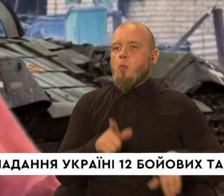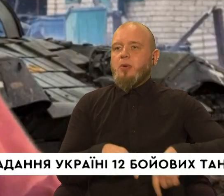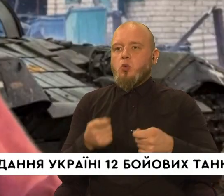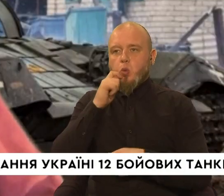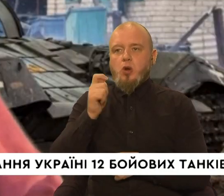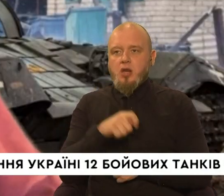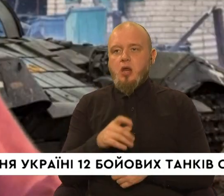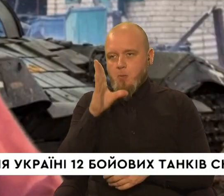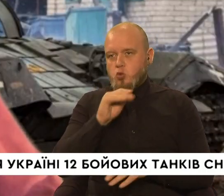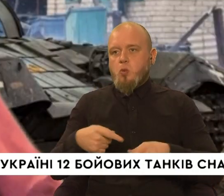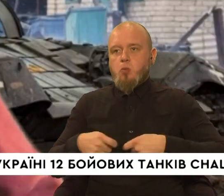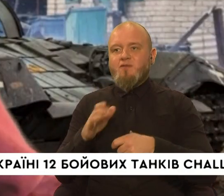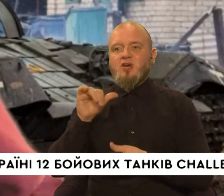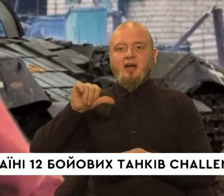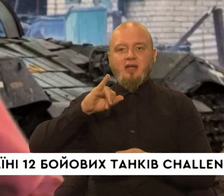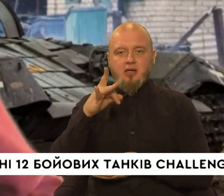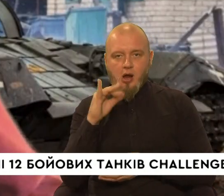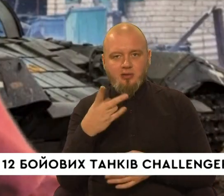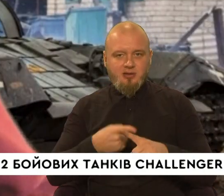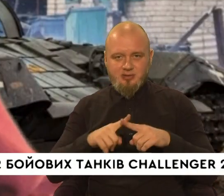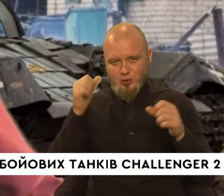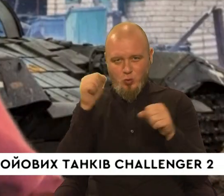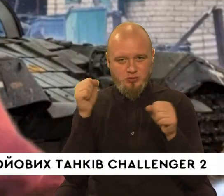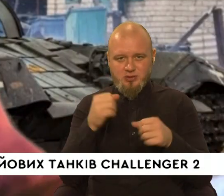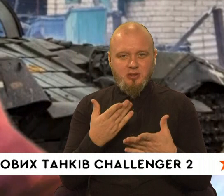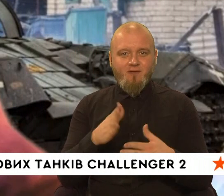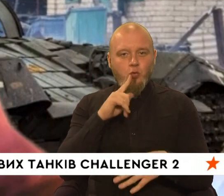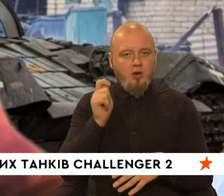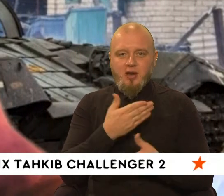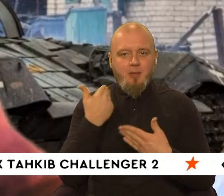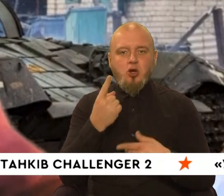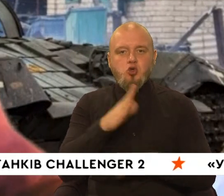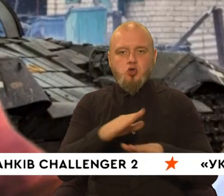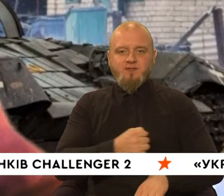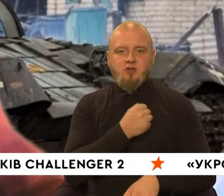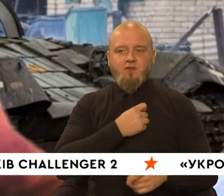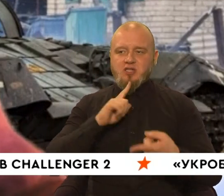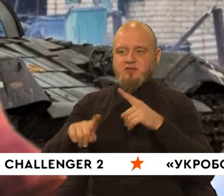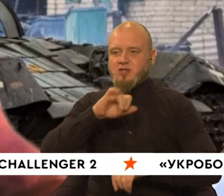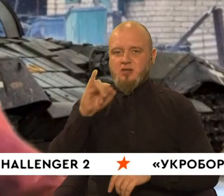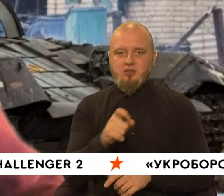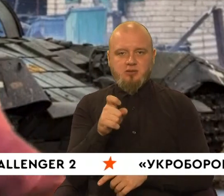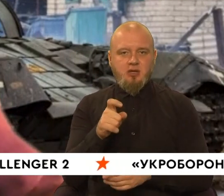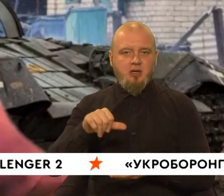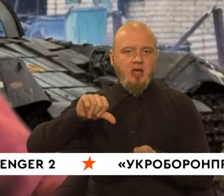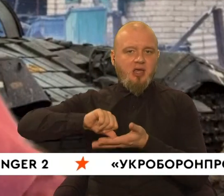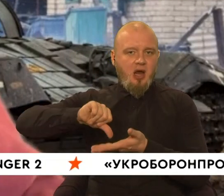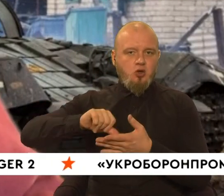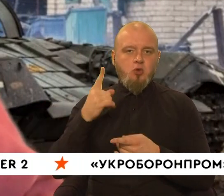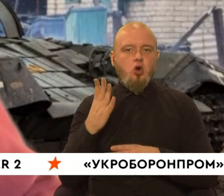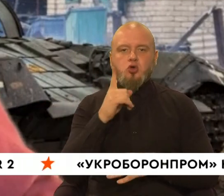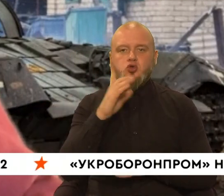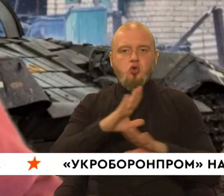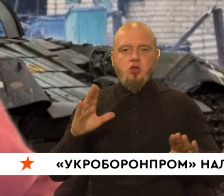передають Україні, можуть продавати в Іран» – це нонсенс. В Україні немає жодних військових зв'язків із Іраном, жодної історії